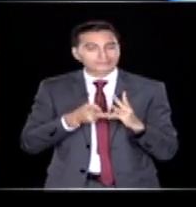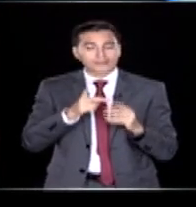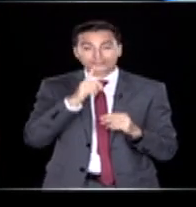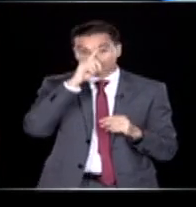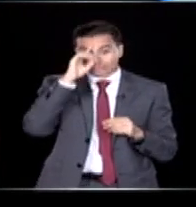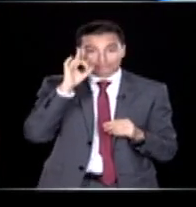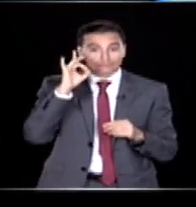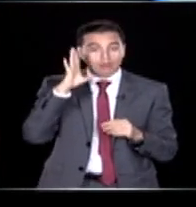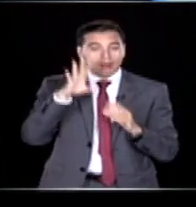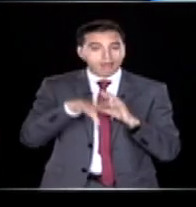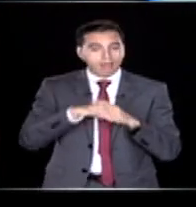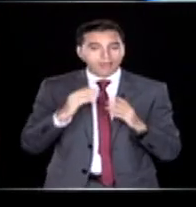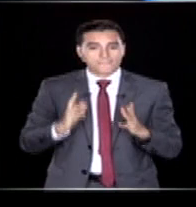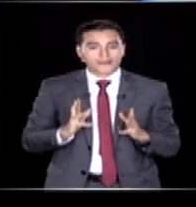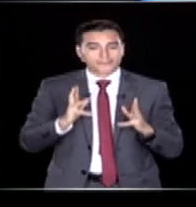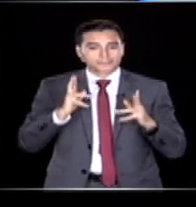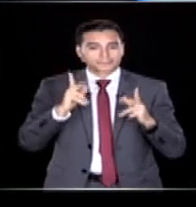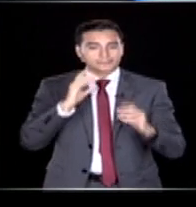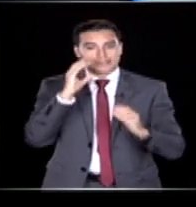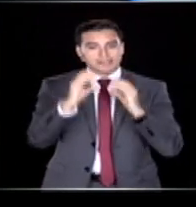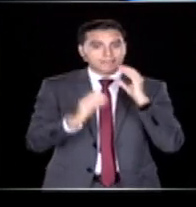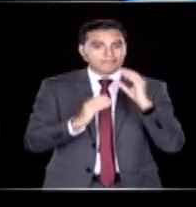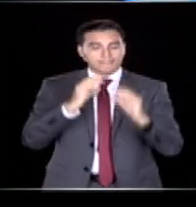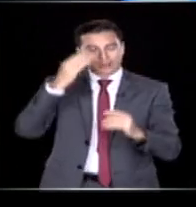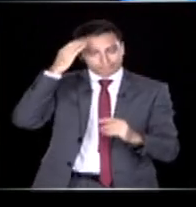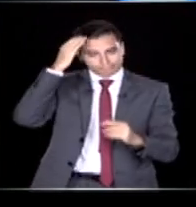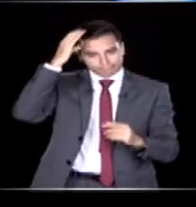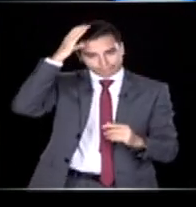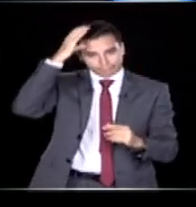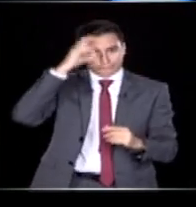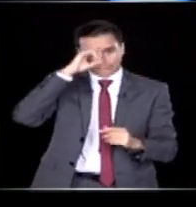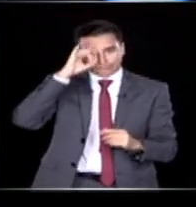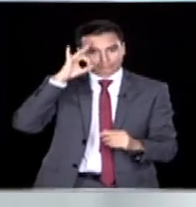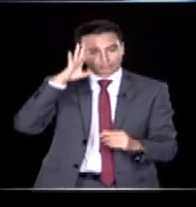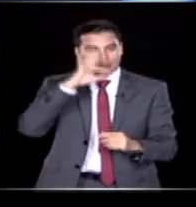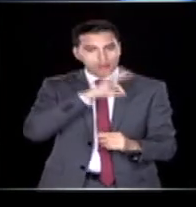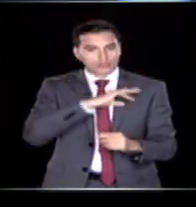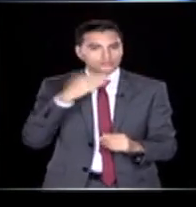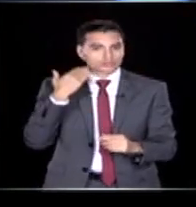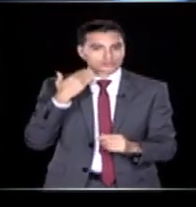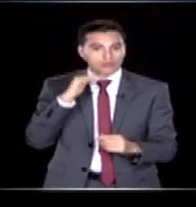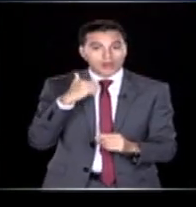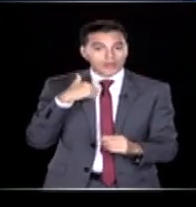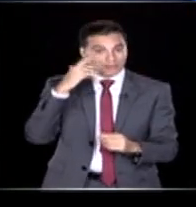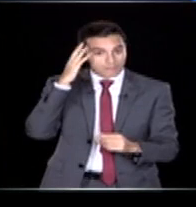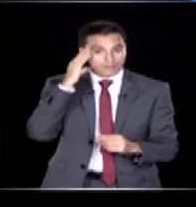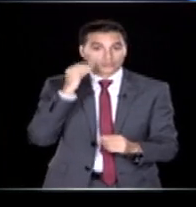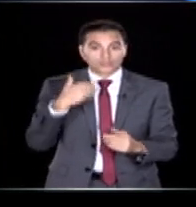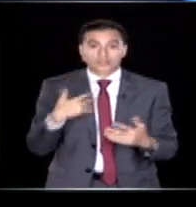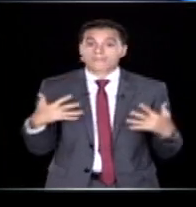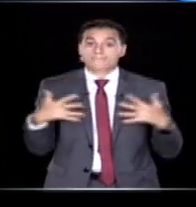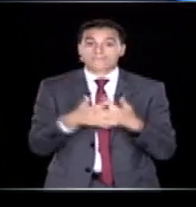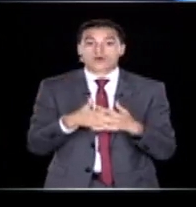أداء راقي، أداء يناسب قدرتنا العلمية والمعرفية. أنا مبسوطة إن أنا